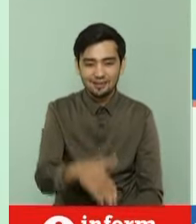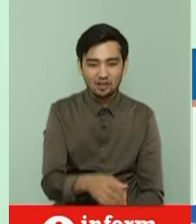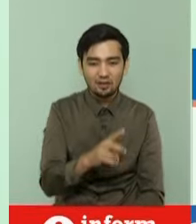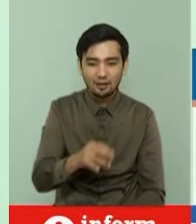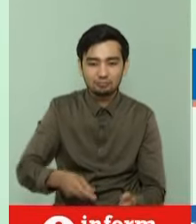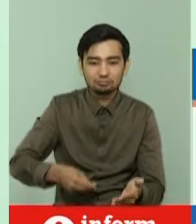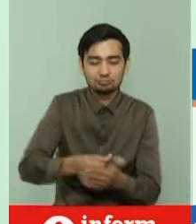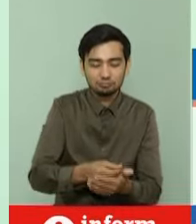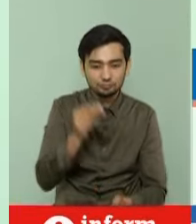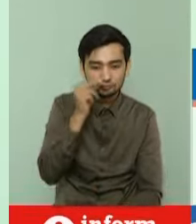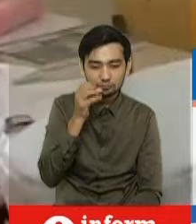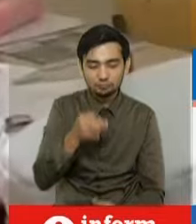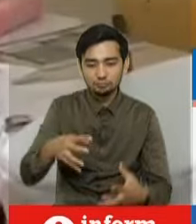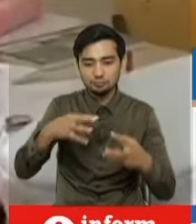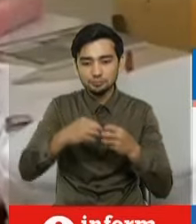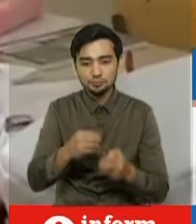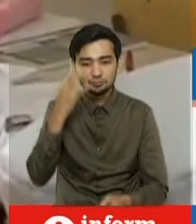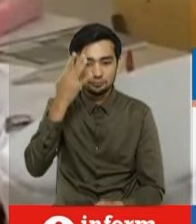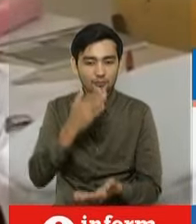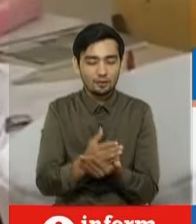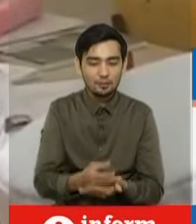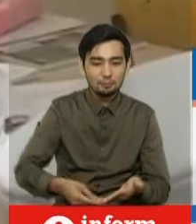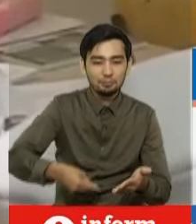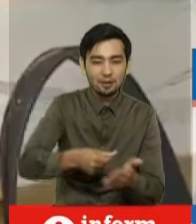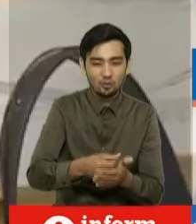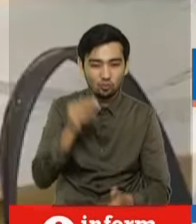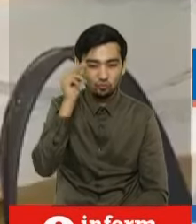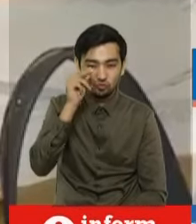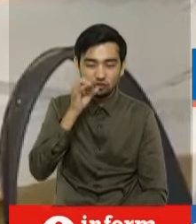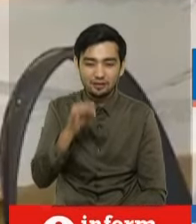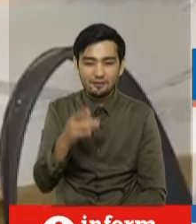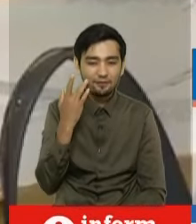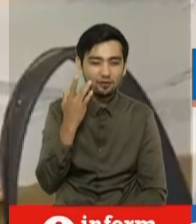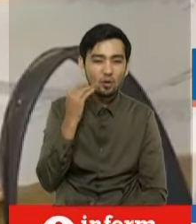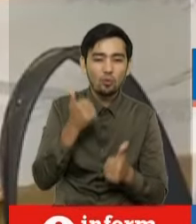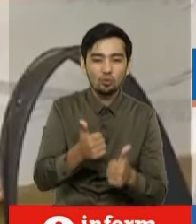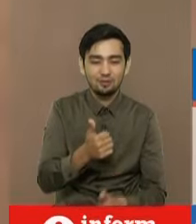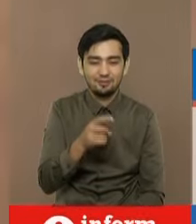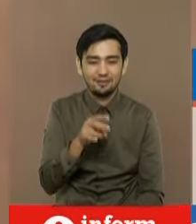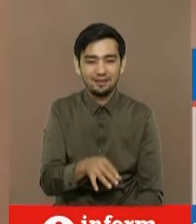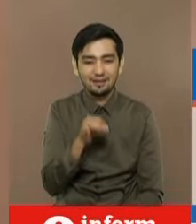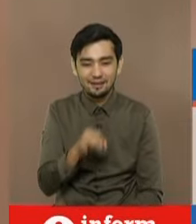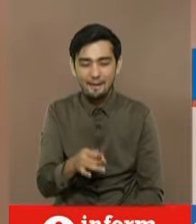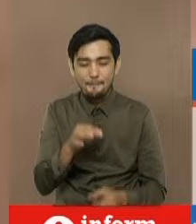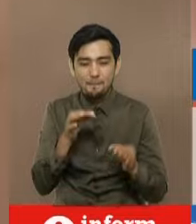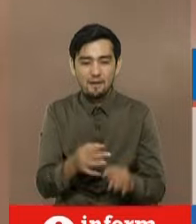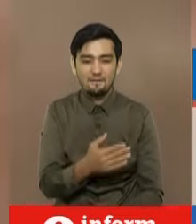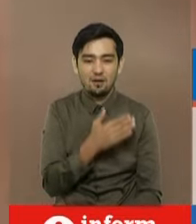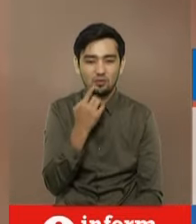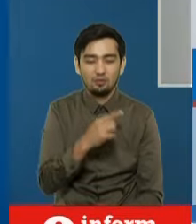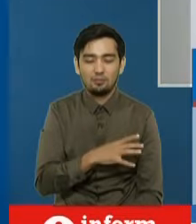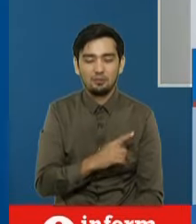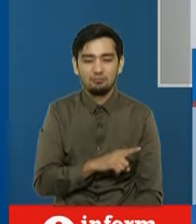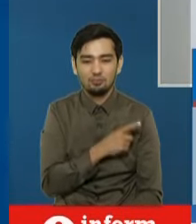платной основе. В обществе сложилось мнение, что платное обучение – это не всегда хорошо, но это в корне неправильно, отмечают